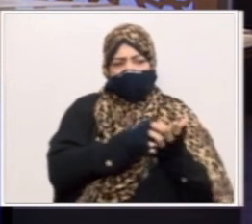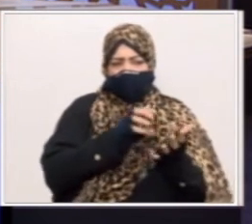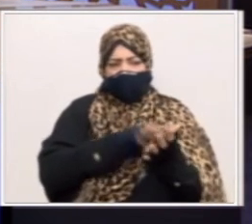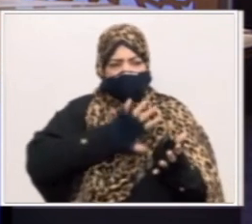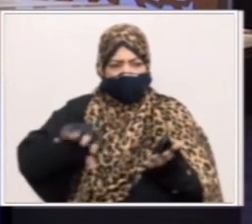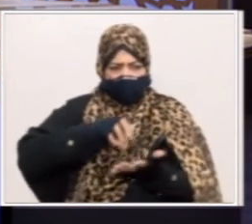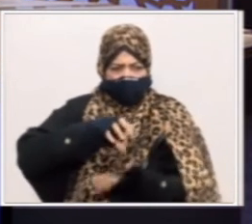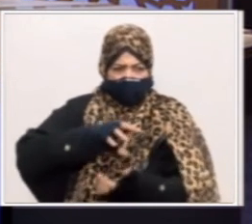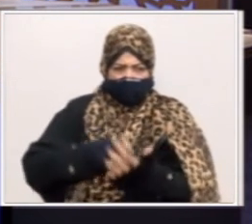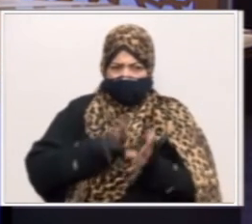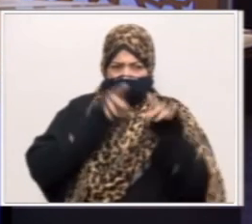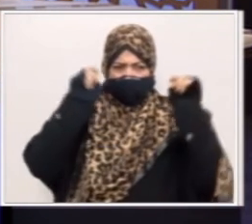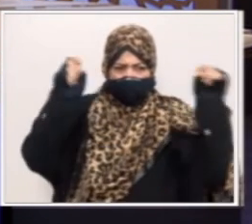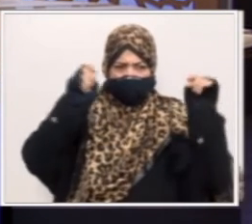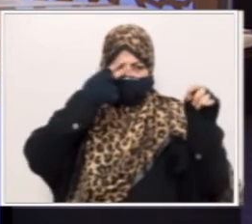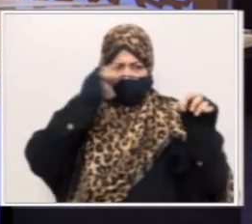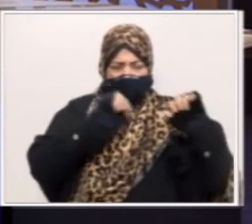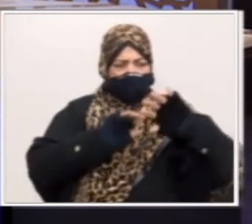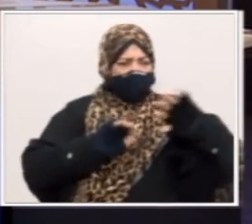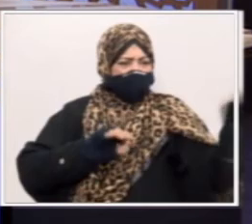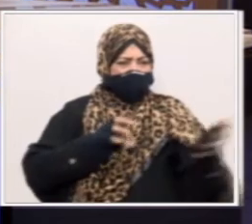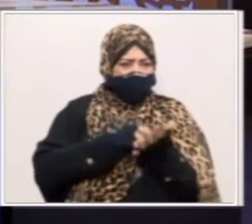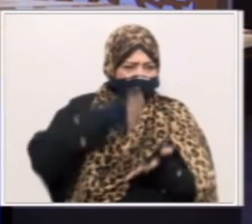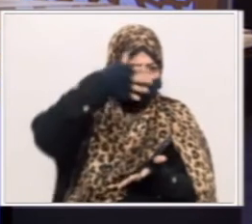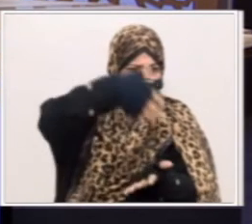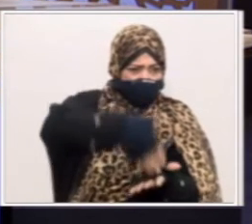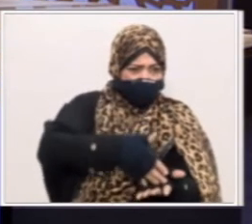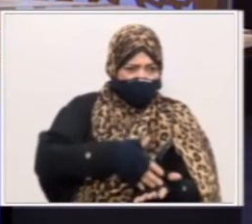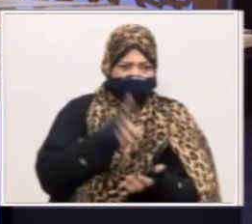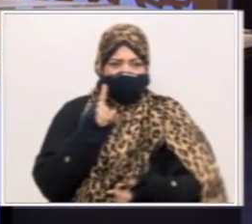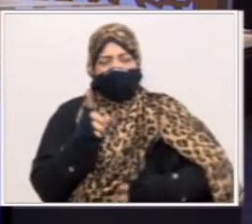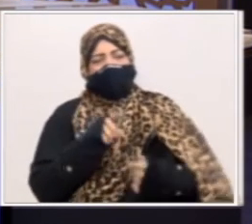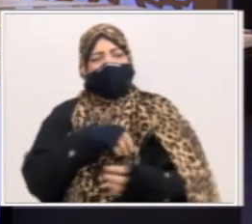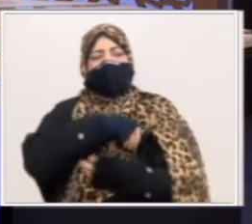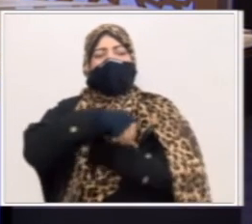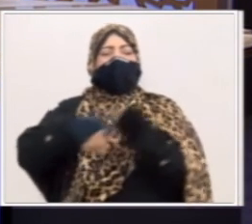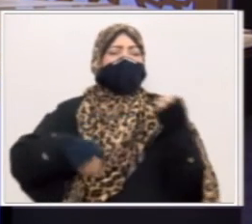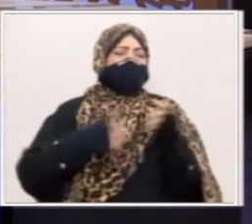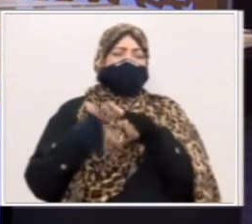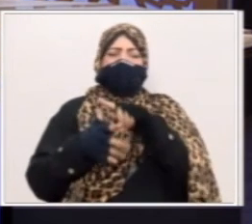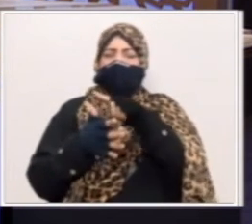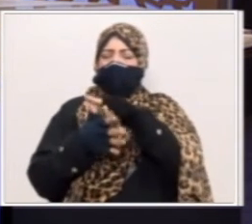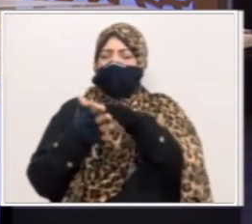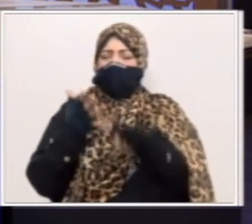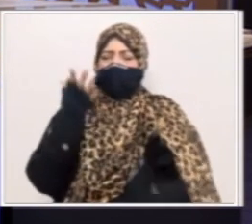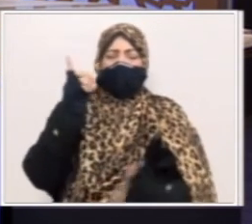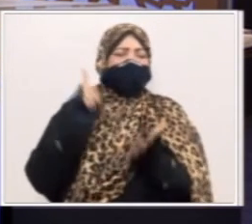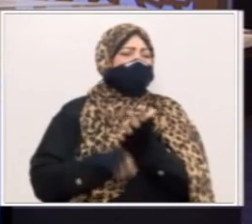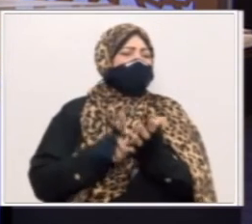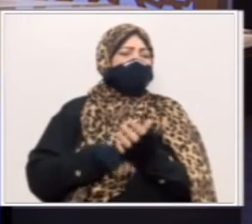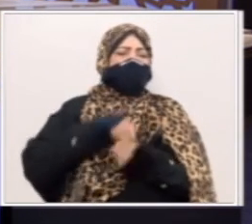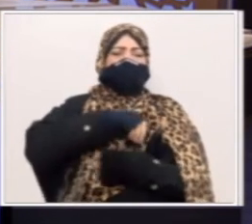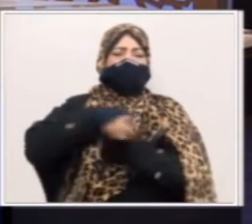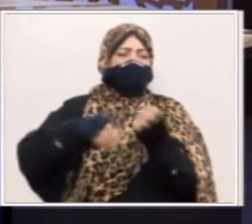للحج سواء في أركانه ولا في فرائضه بزيارة بيت الله الحرام بيت المقدس، لا